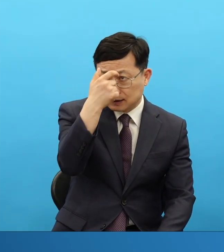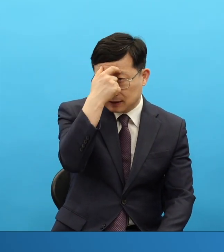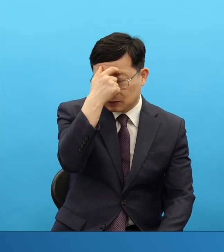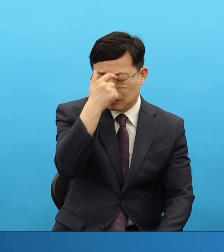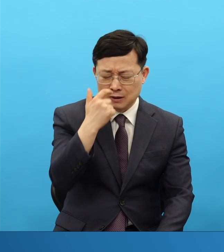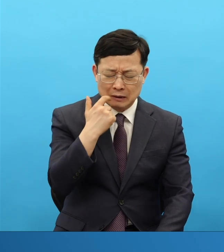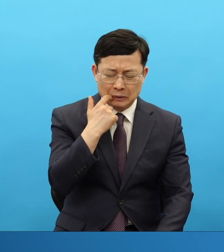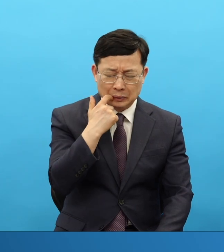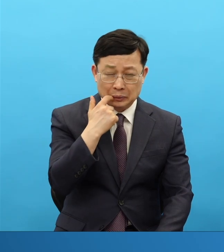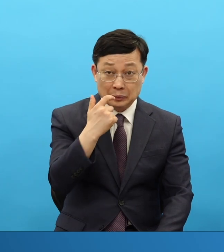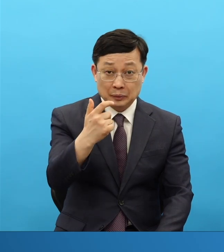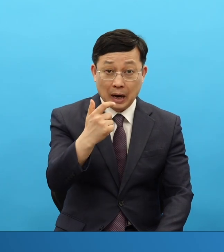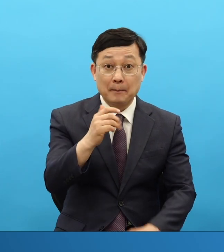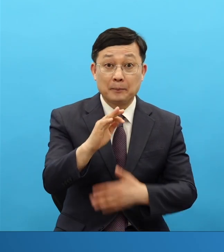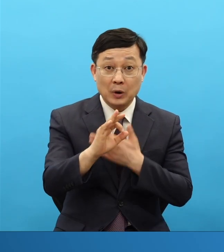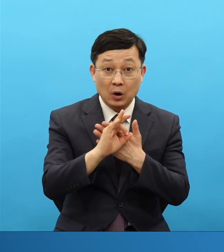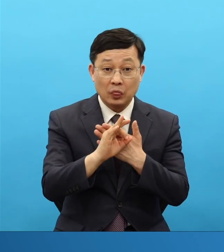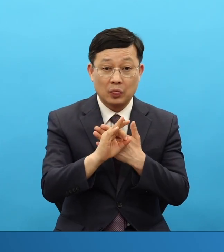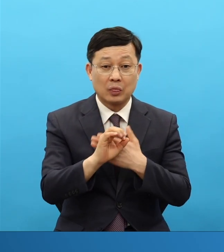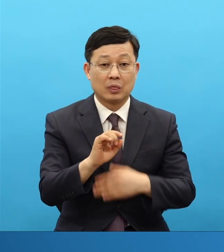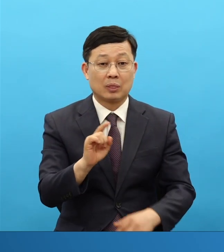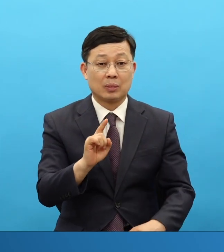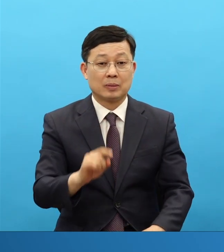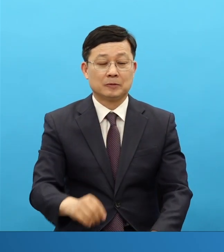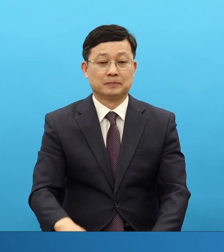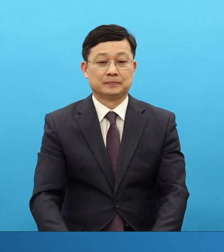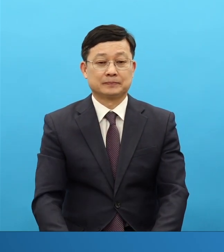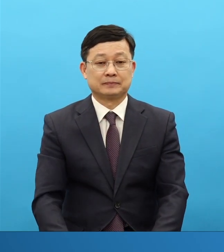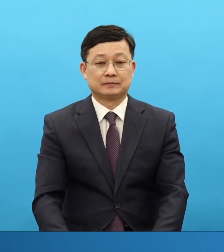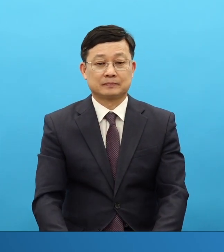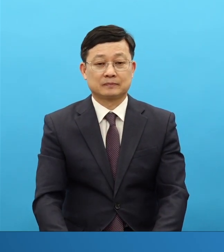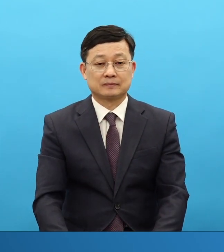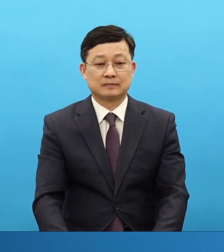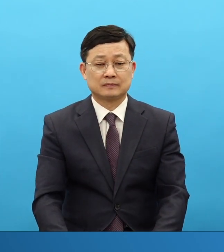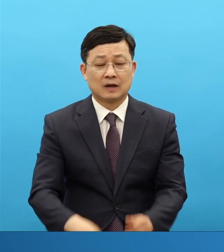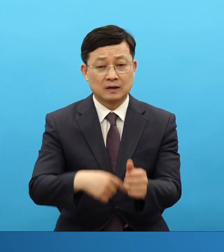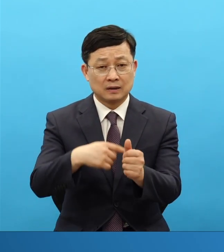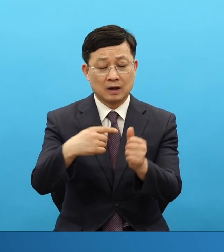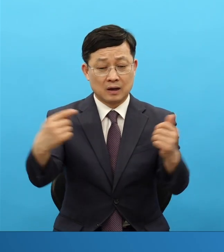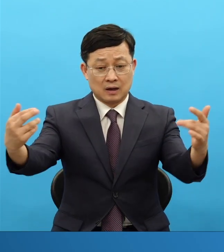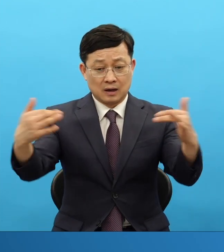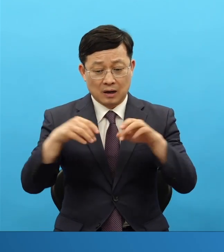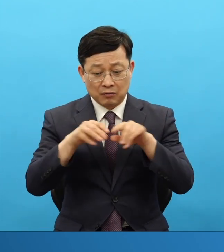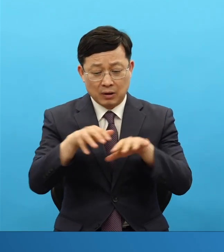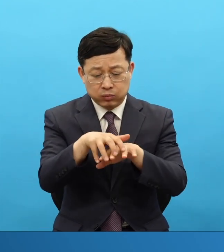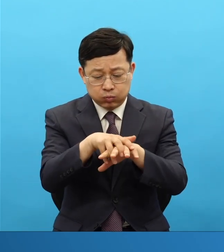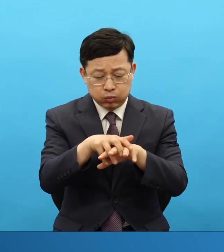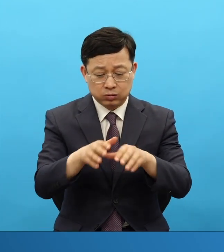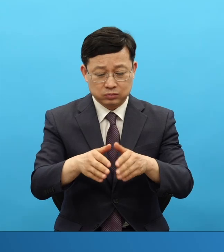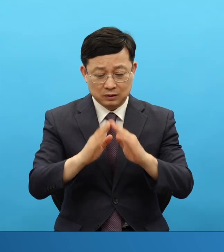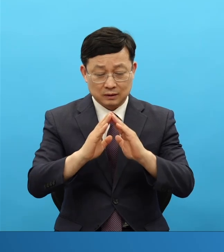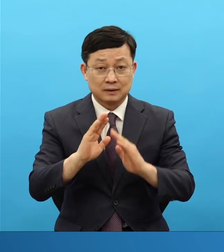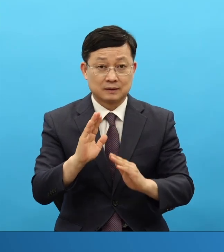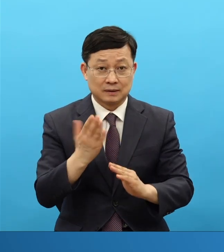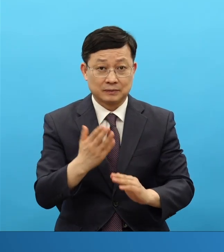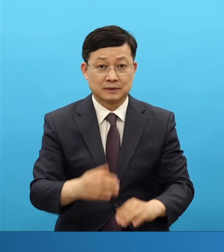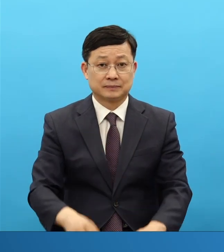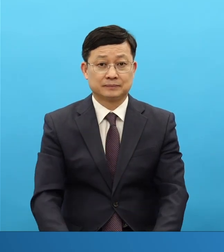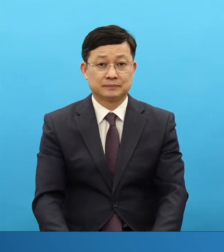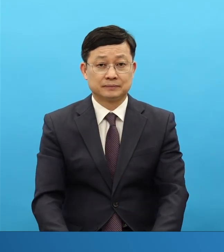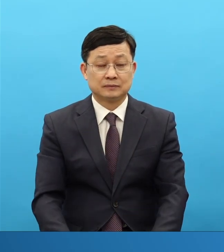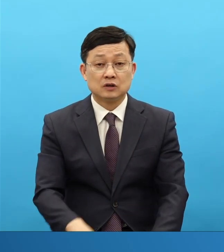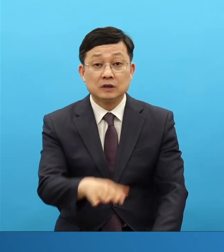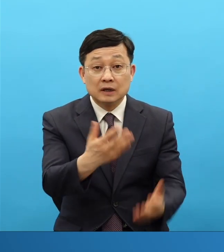if you have this prayer and you really continue to enjoy this, 이게 만들어지는 겁니다. you could make this the platform. 예, 우물이